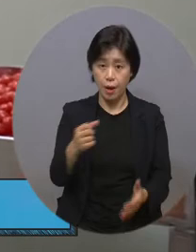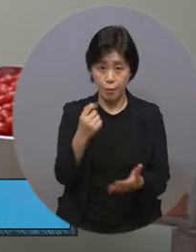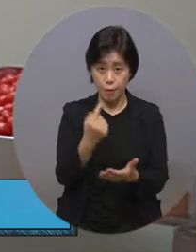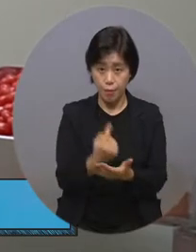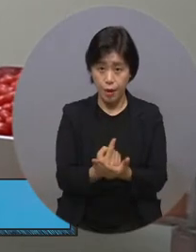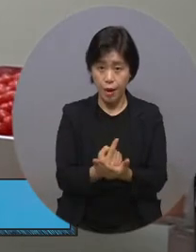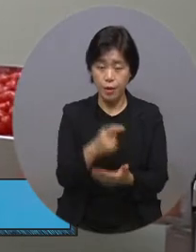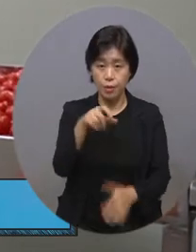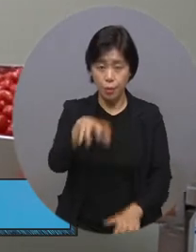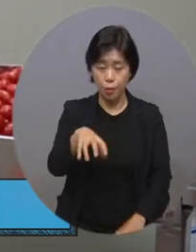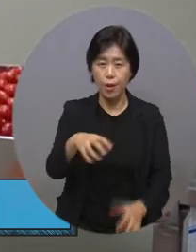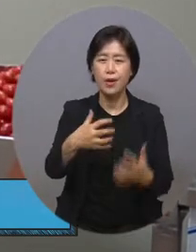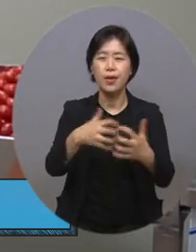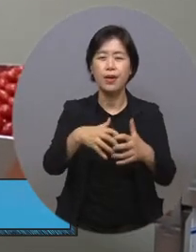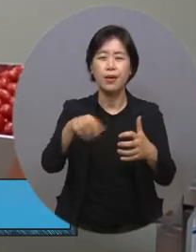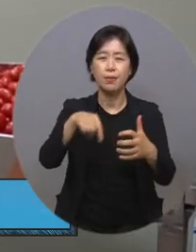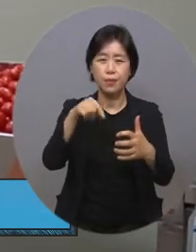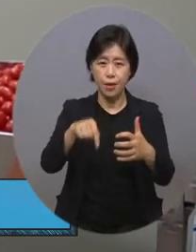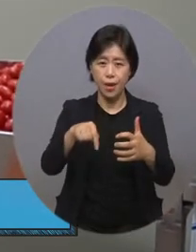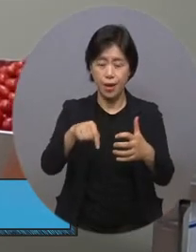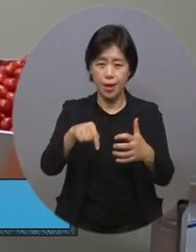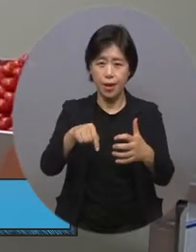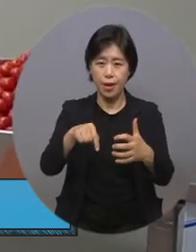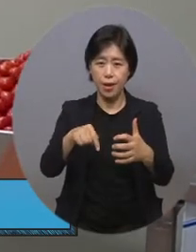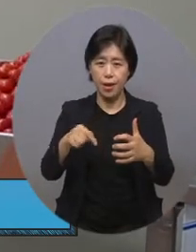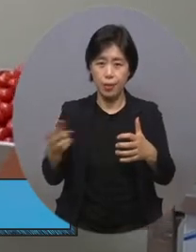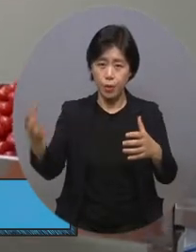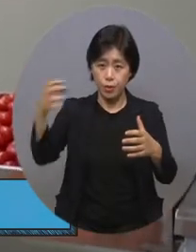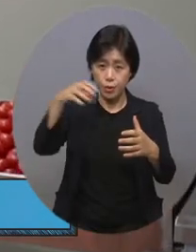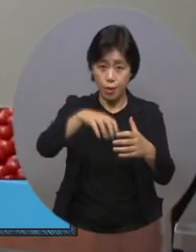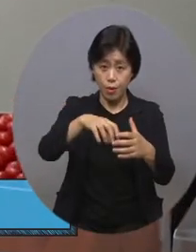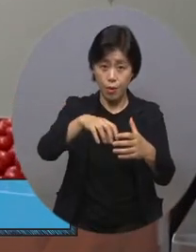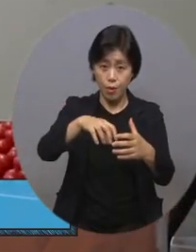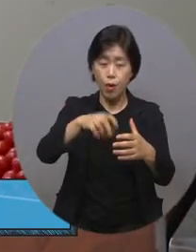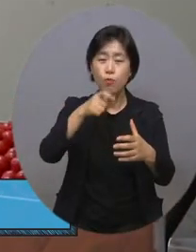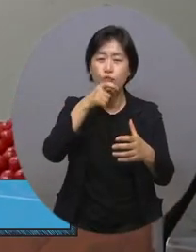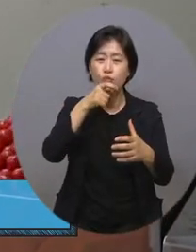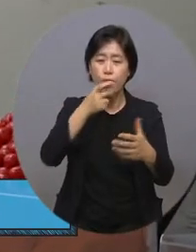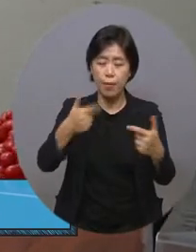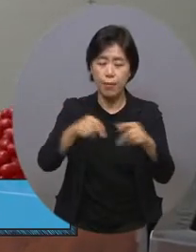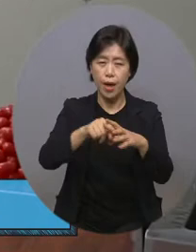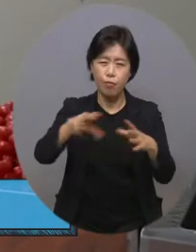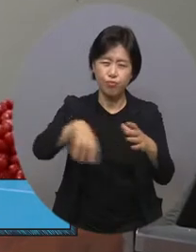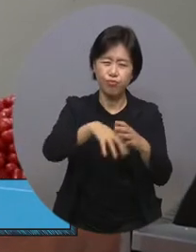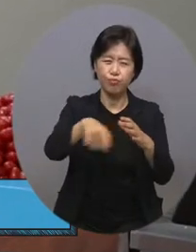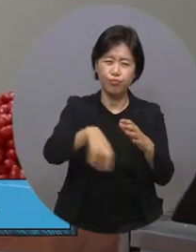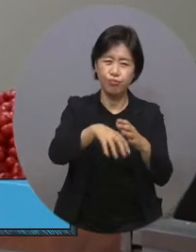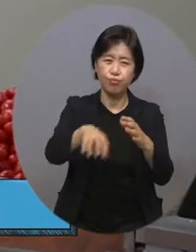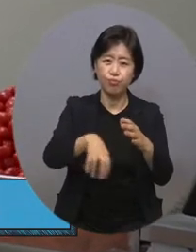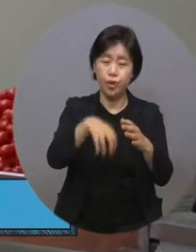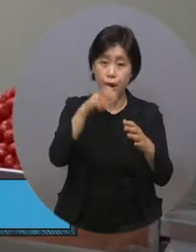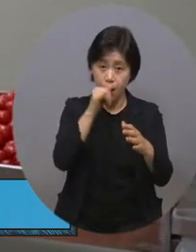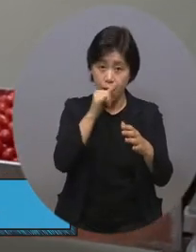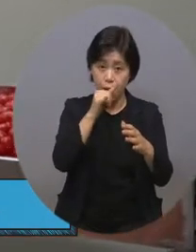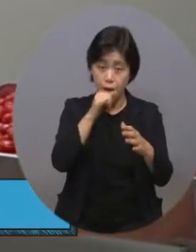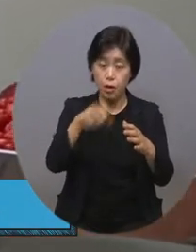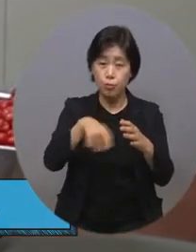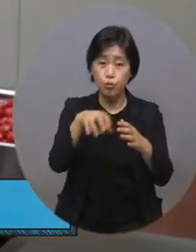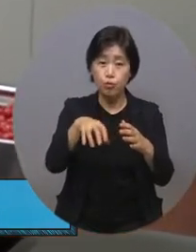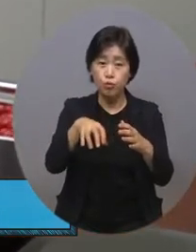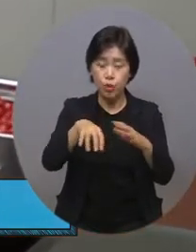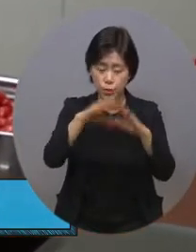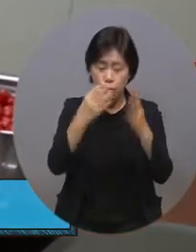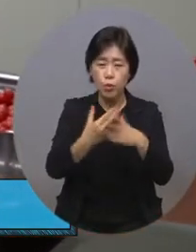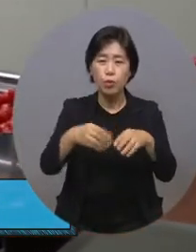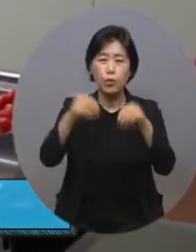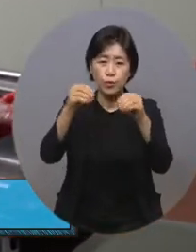세척기에 넣어서 먼지와 이물질을 제거를 합니다. 그러고 나서 물기가 있기 때문에 물기를 날리기 위해서 컨베이어